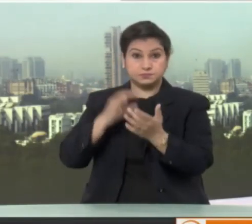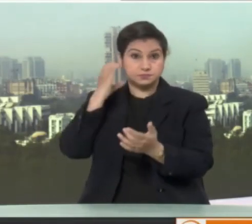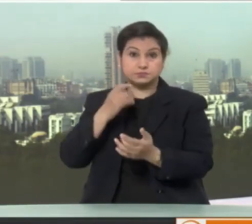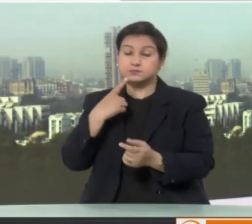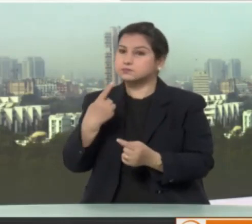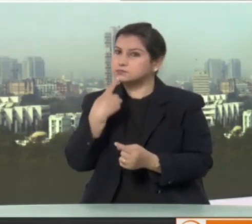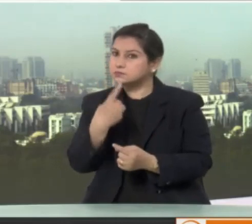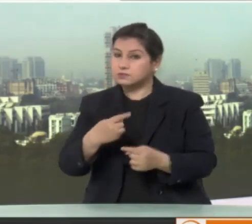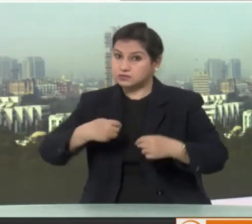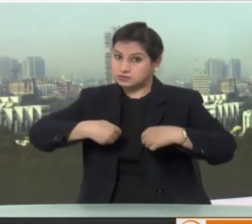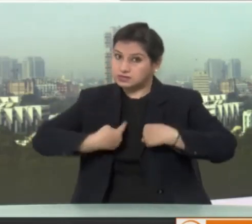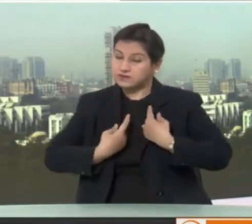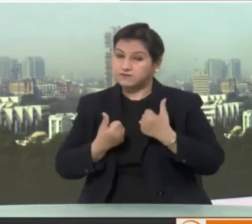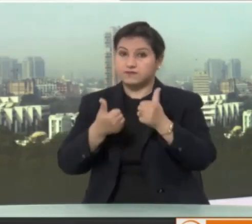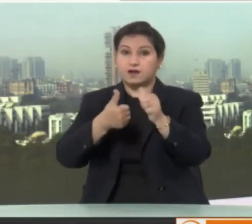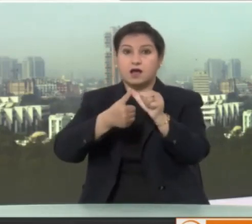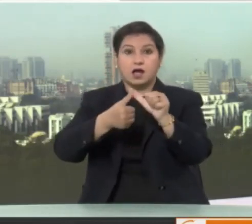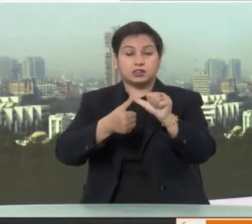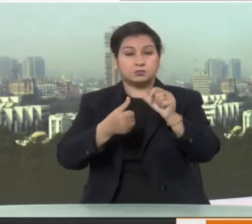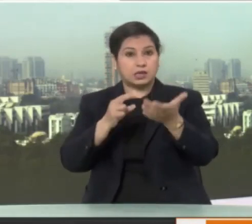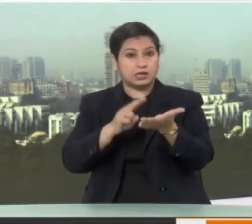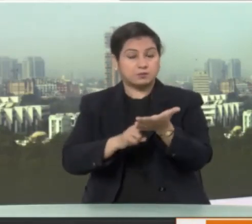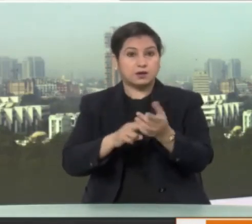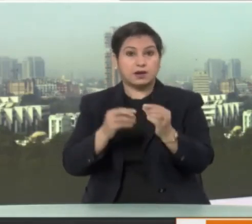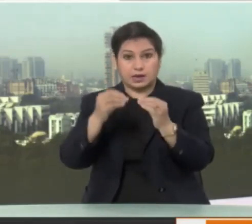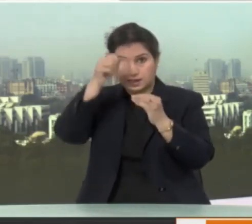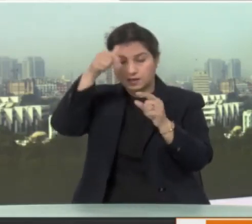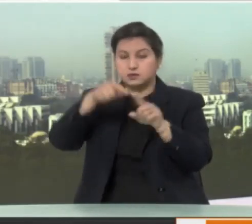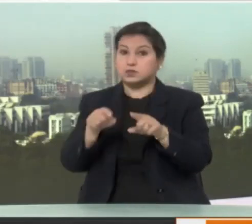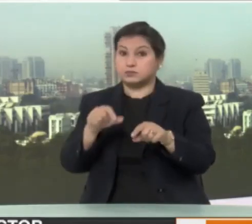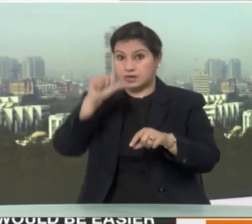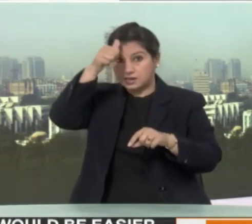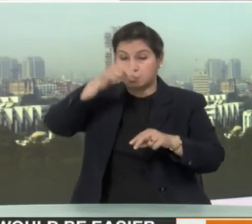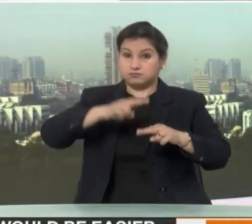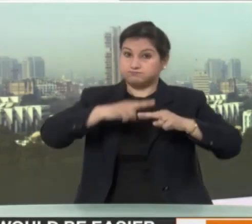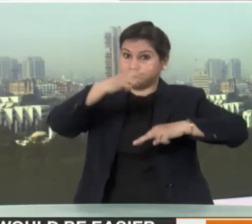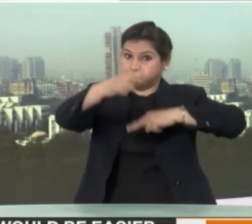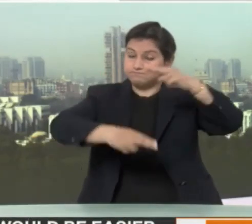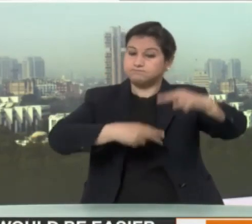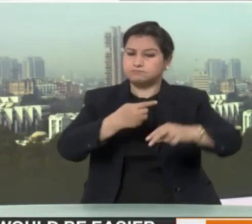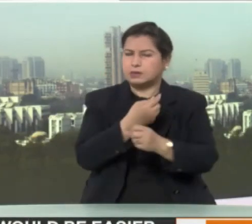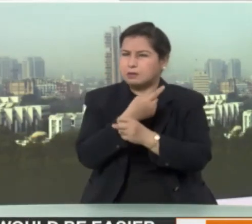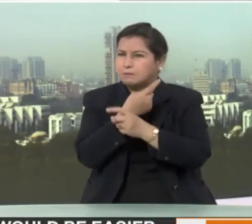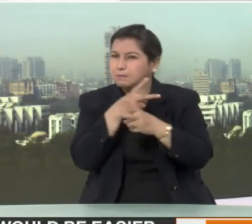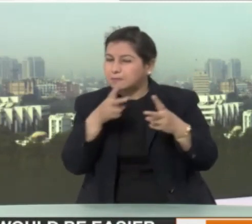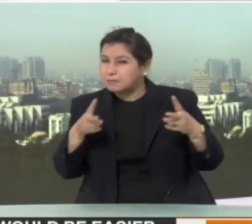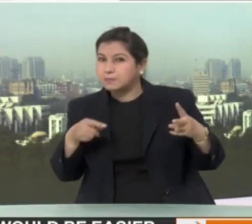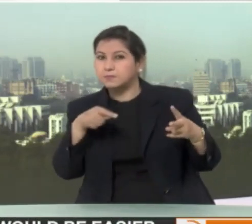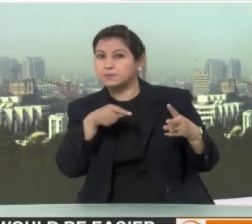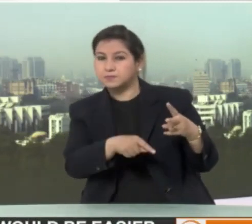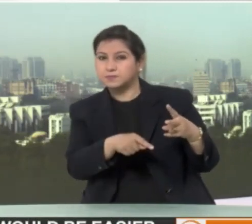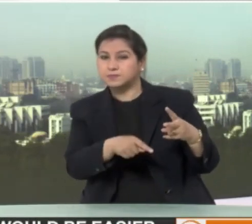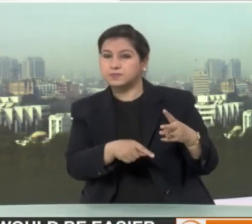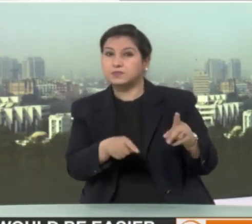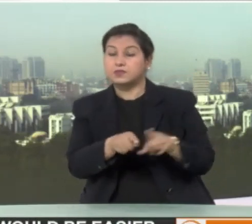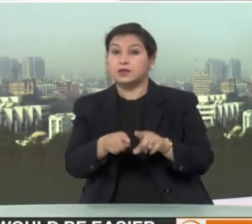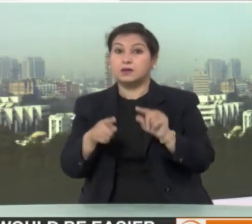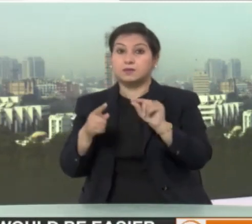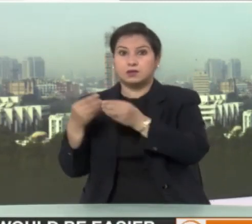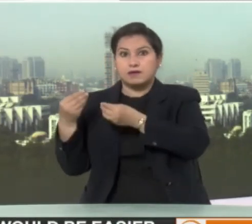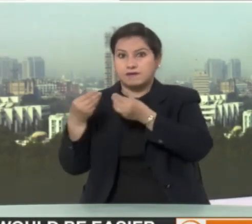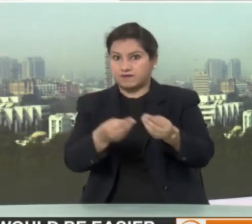प्रेरित आत्मनिर्भर भारत अभियान इंडियन इंडस्ट्री को अनेकों अपॉर्चुनिटीज यहां पर प्रदान